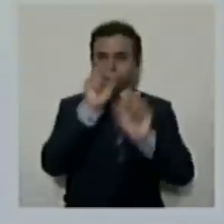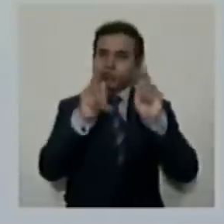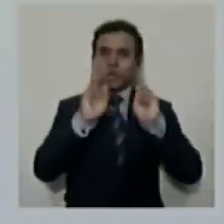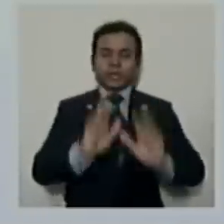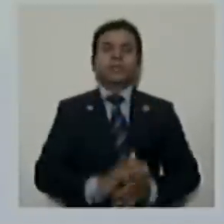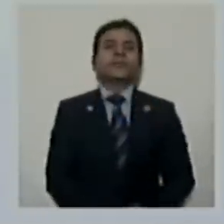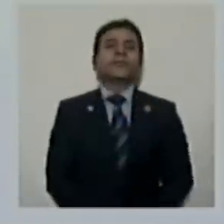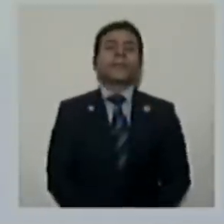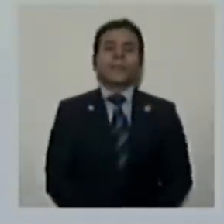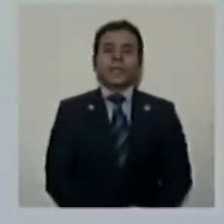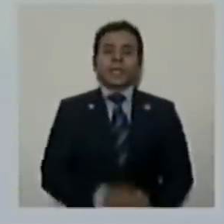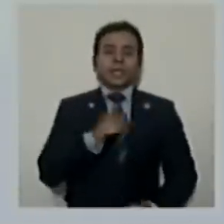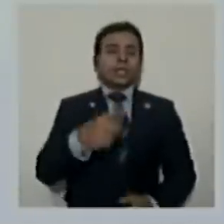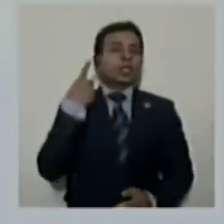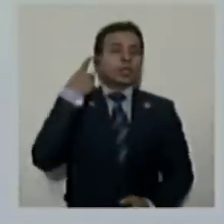679,001 জনকে।